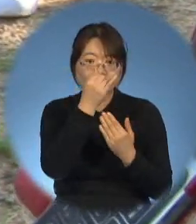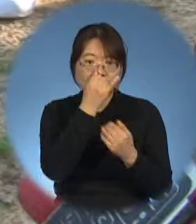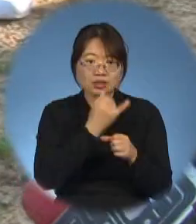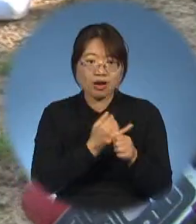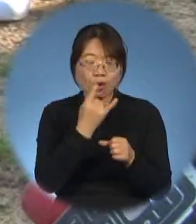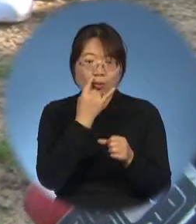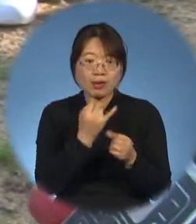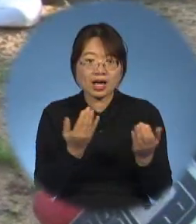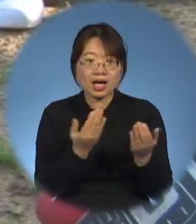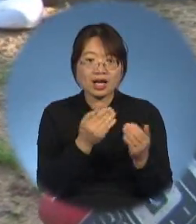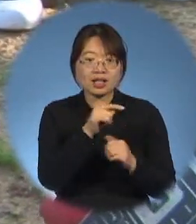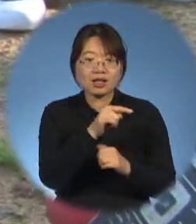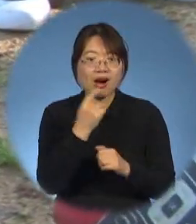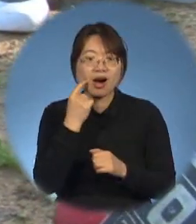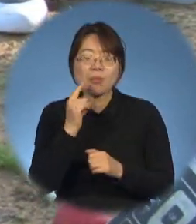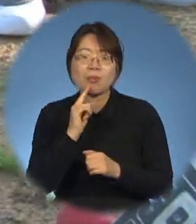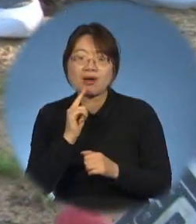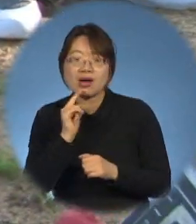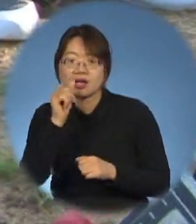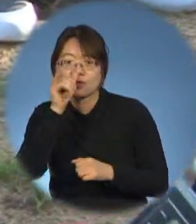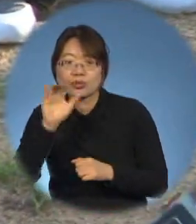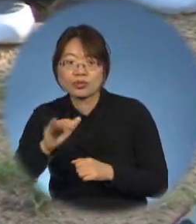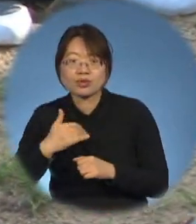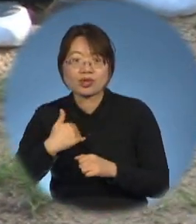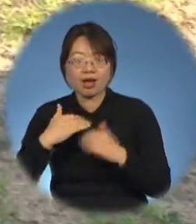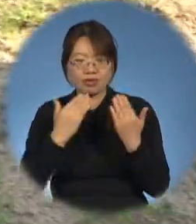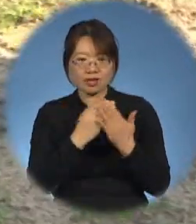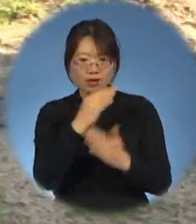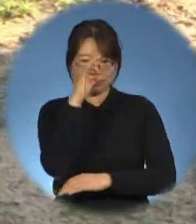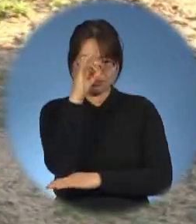개발 건강